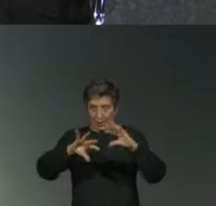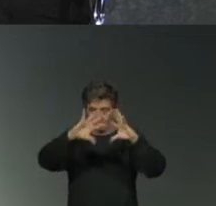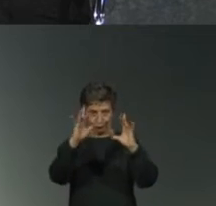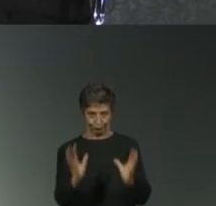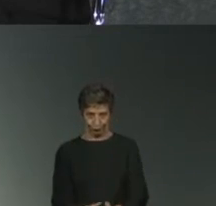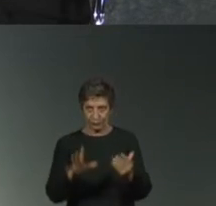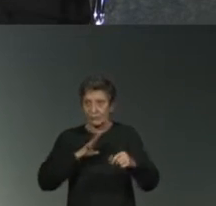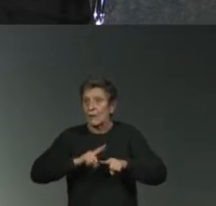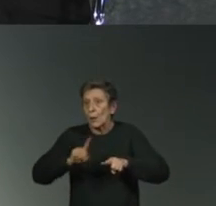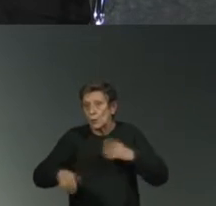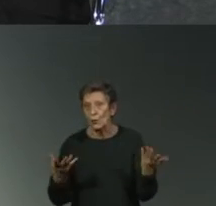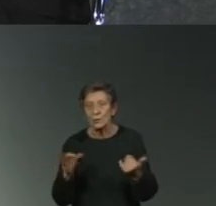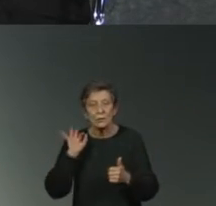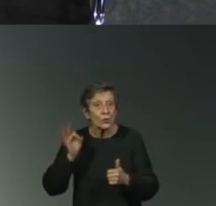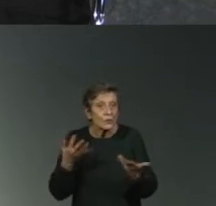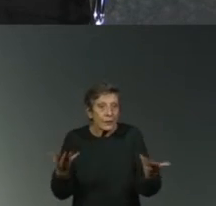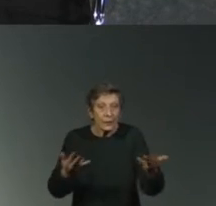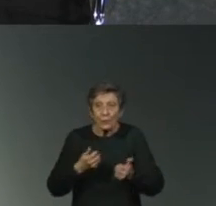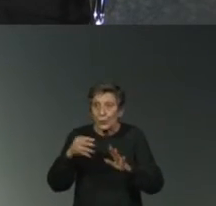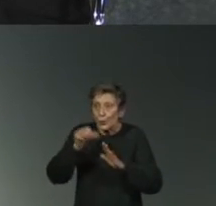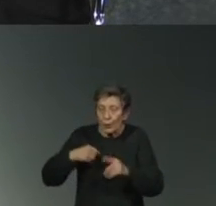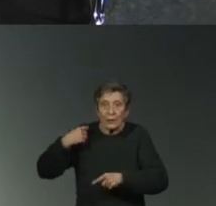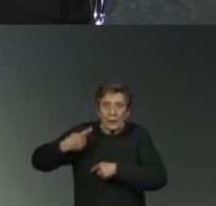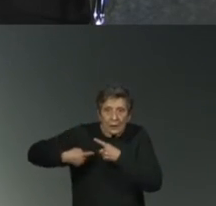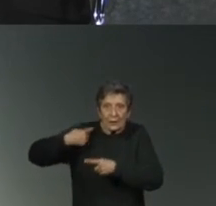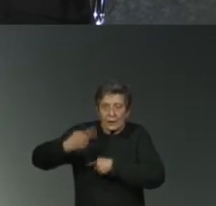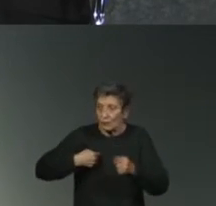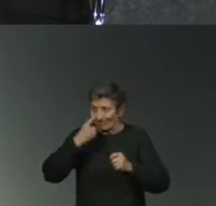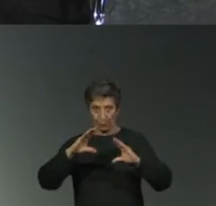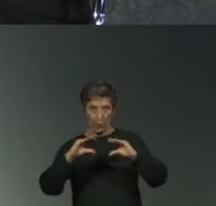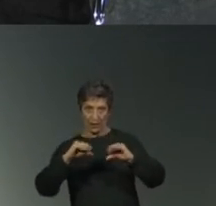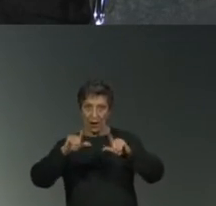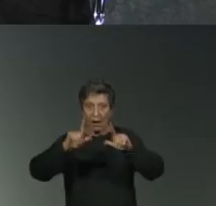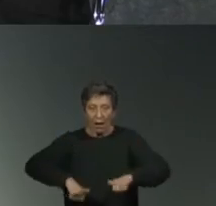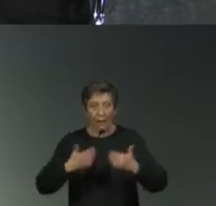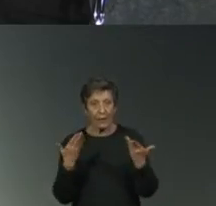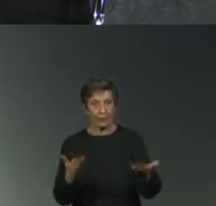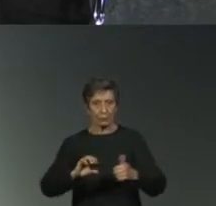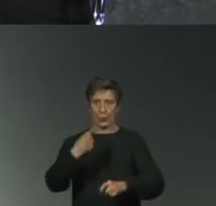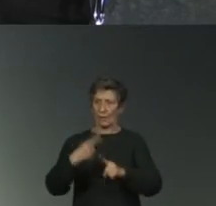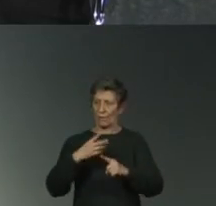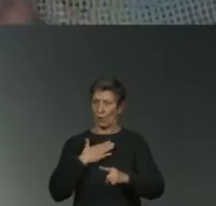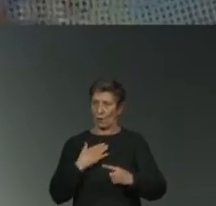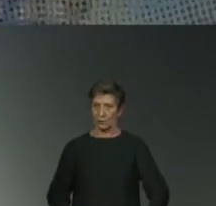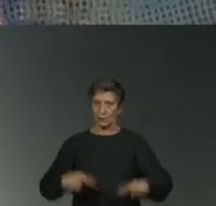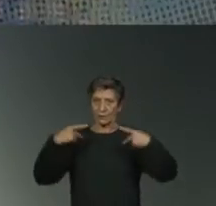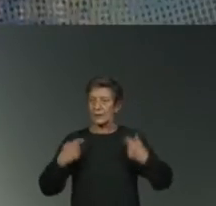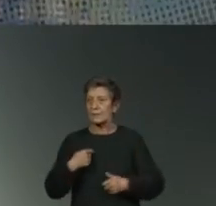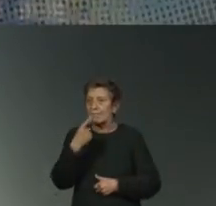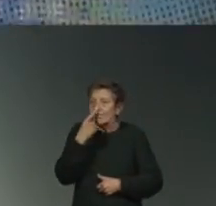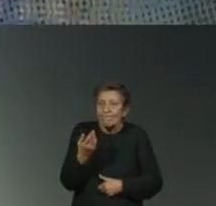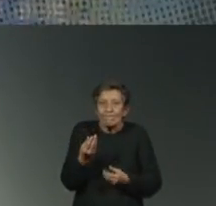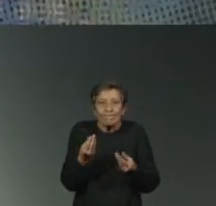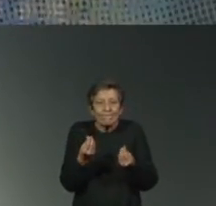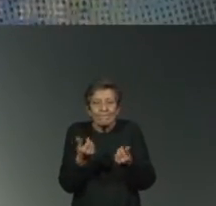et des mois, alors qu'il me semblait que j'avais vraiment toute la matière, et puis peut-être pour la première fois de ma vie, je m'étais dit que j'allais déroger